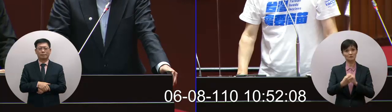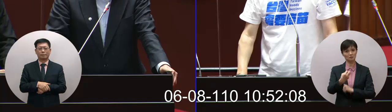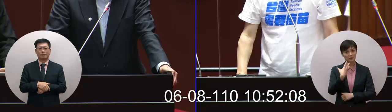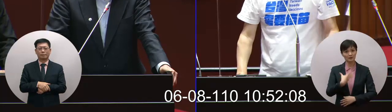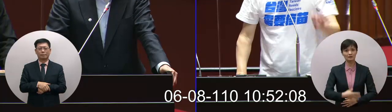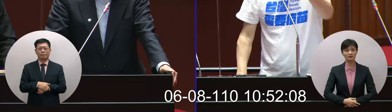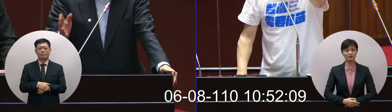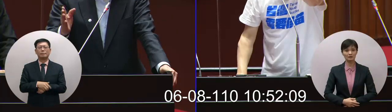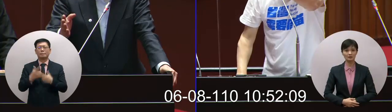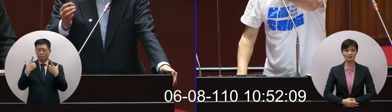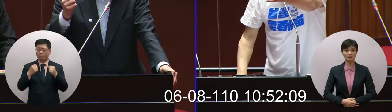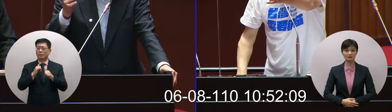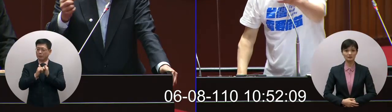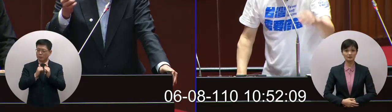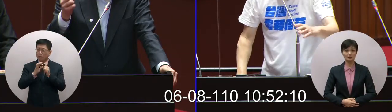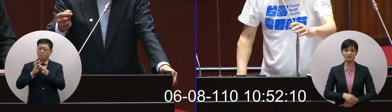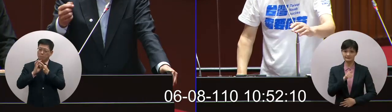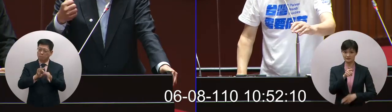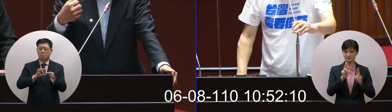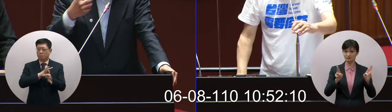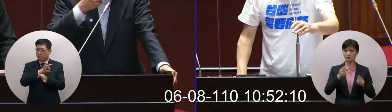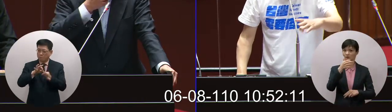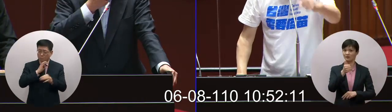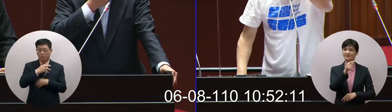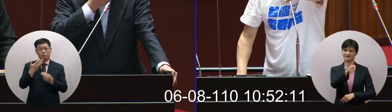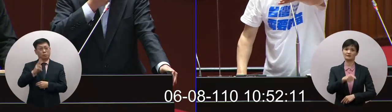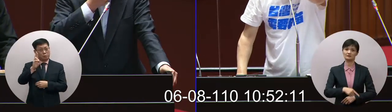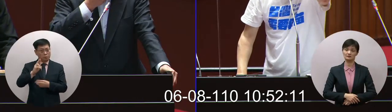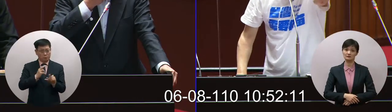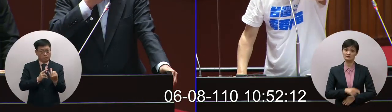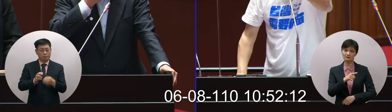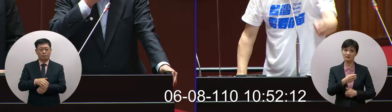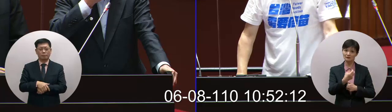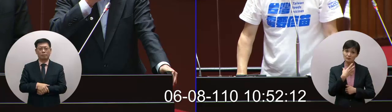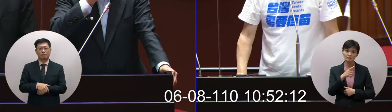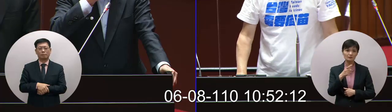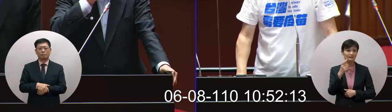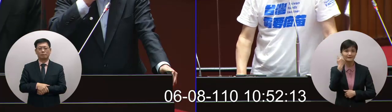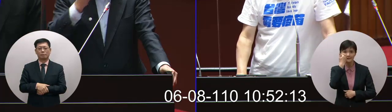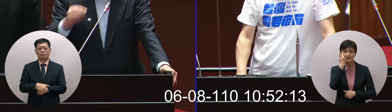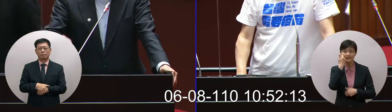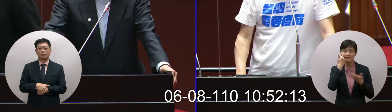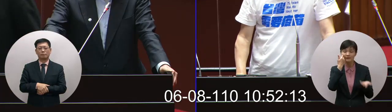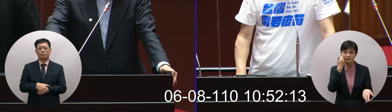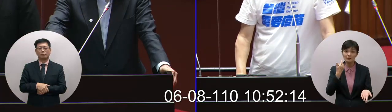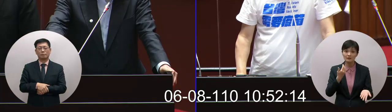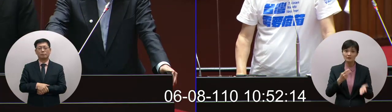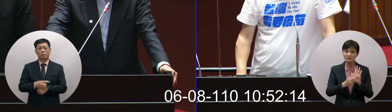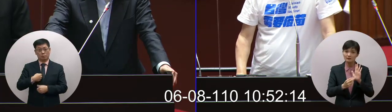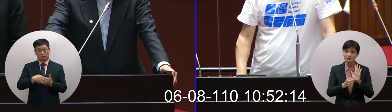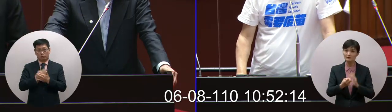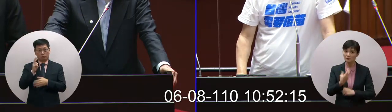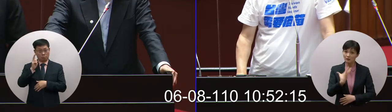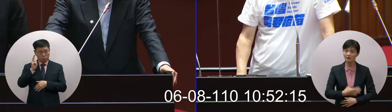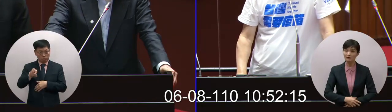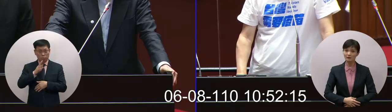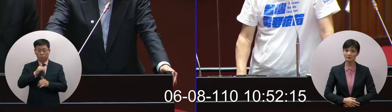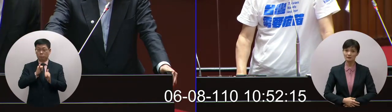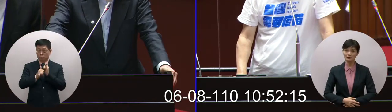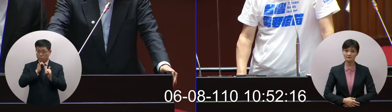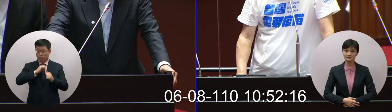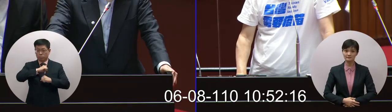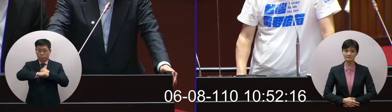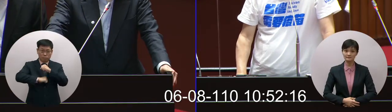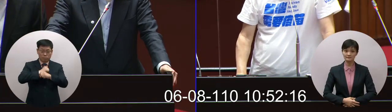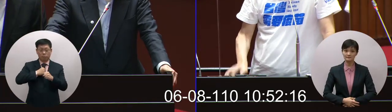是维持社会 指挥官的 各方面， 你怎么会告诉我是什么人嘛？ 我只要求就是说对社会运